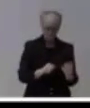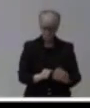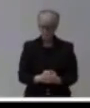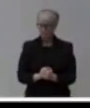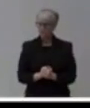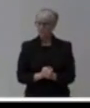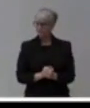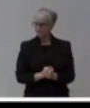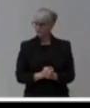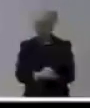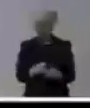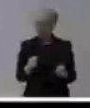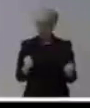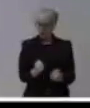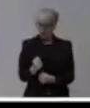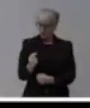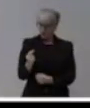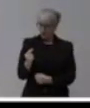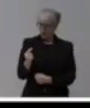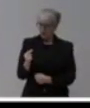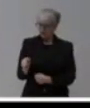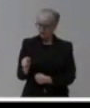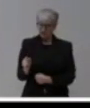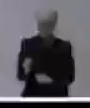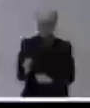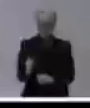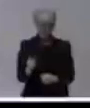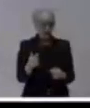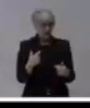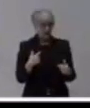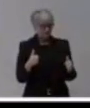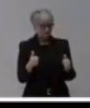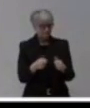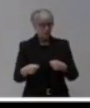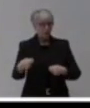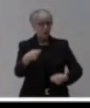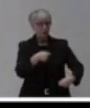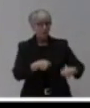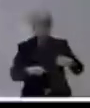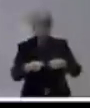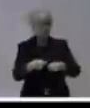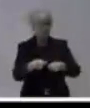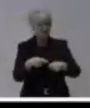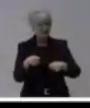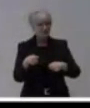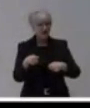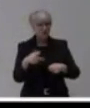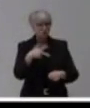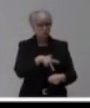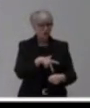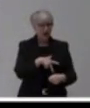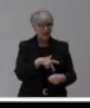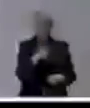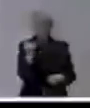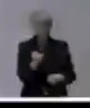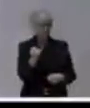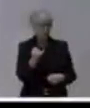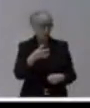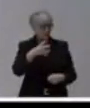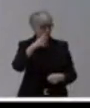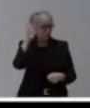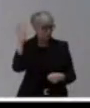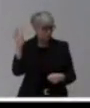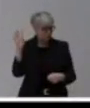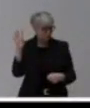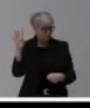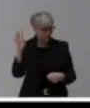Allenamente è un'attività che è condotta da una delle organizzazioni partner a noi, la Cooperativa Sociale Piccolo Principe. L'obiettivo è quello di